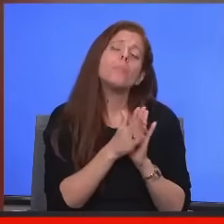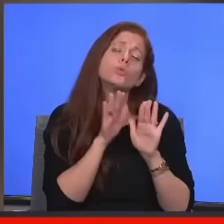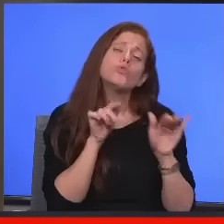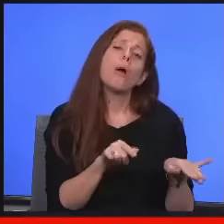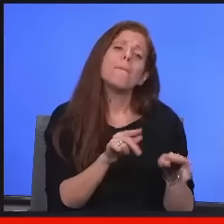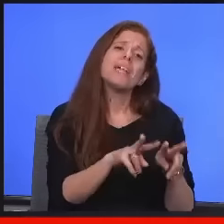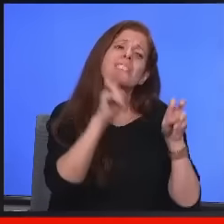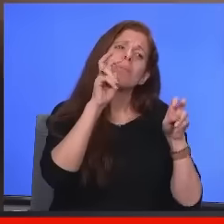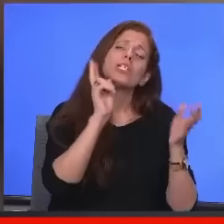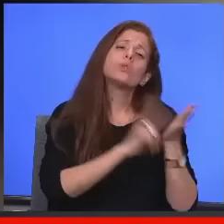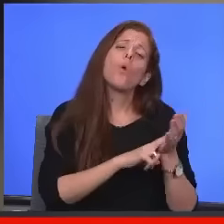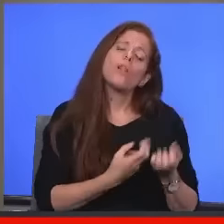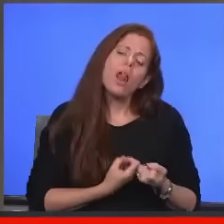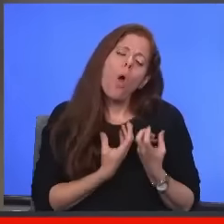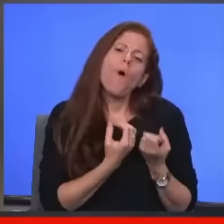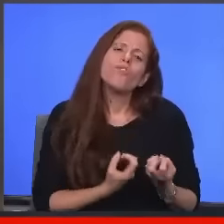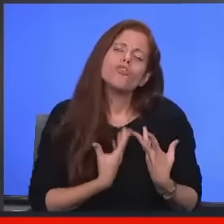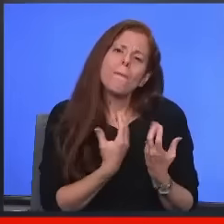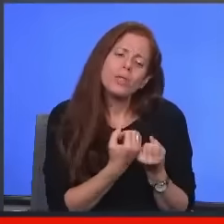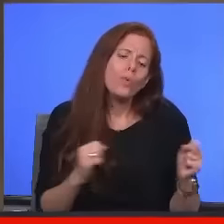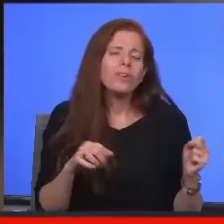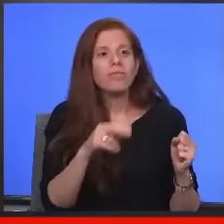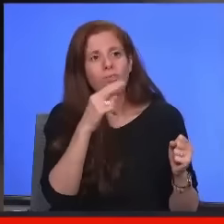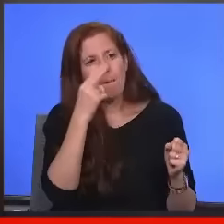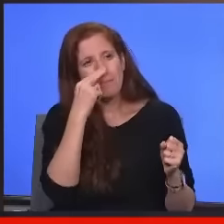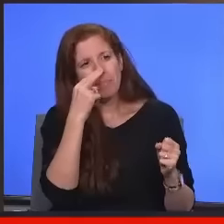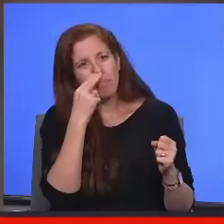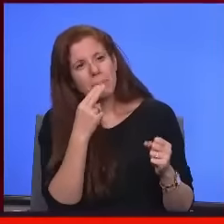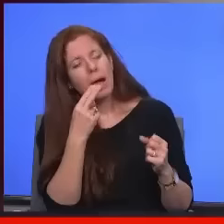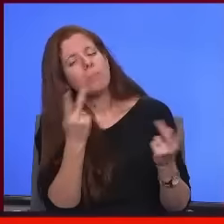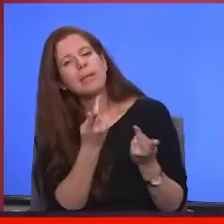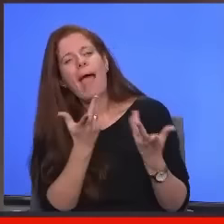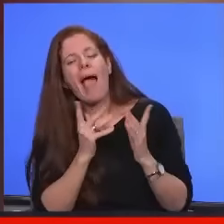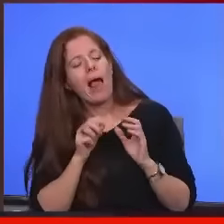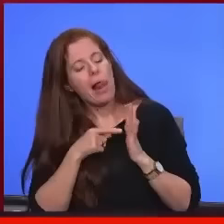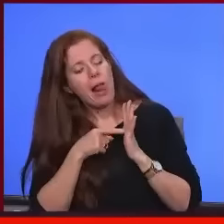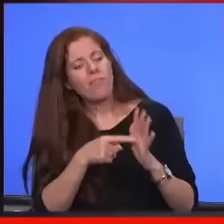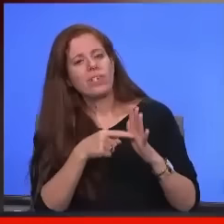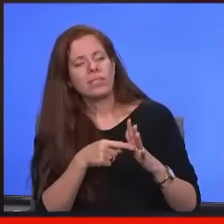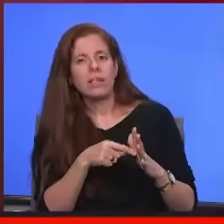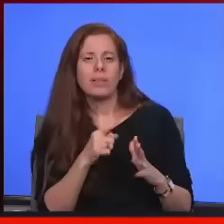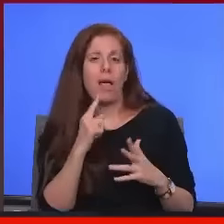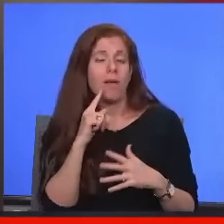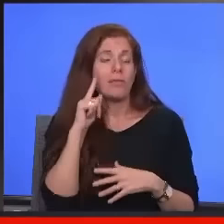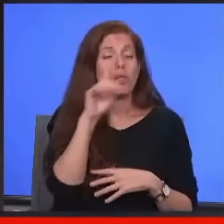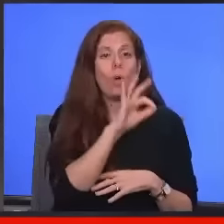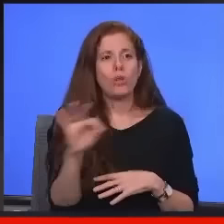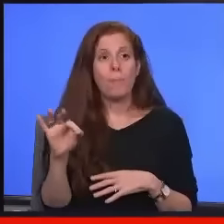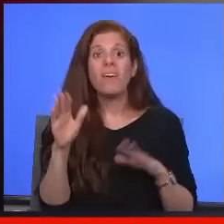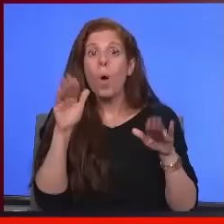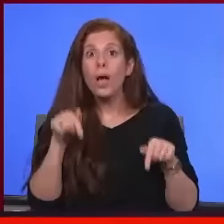הזכות לחופש הביטוי, מחפשים אפיקים להפיץ את משנתם הגזענית. לפחות הפעם הם נתקלו